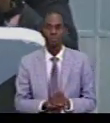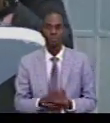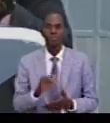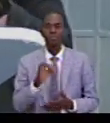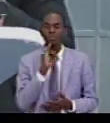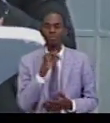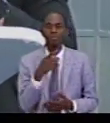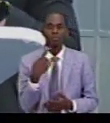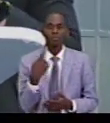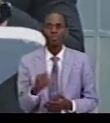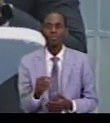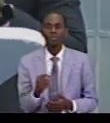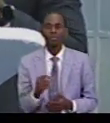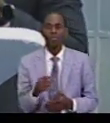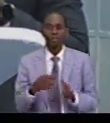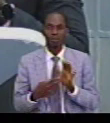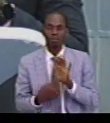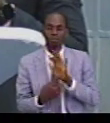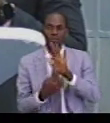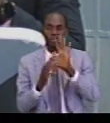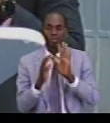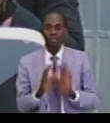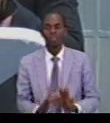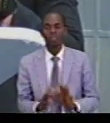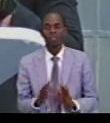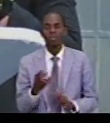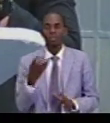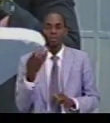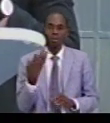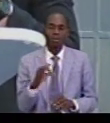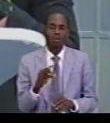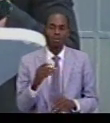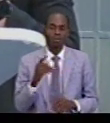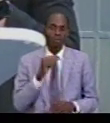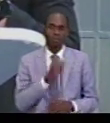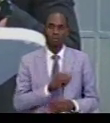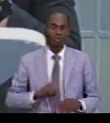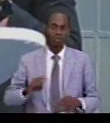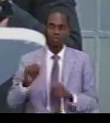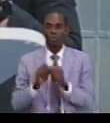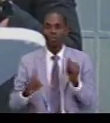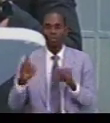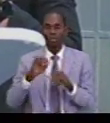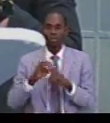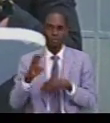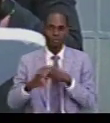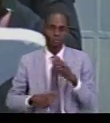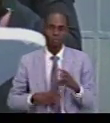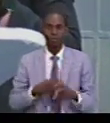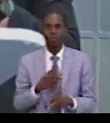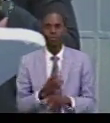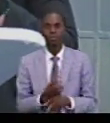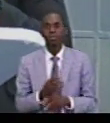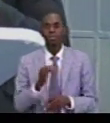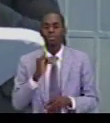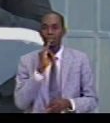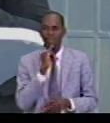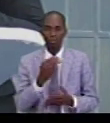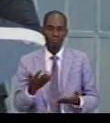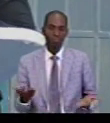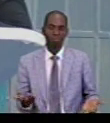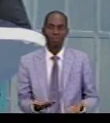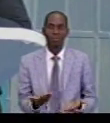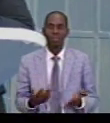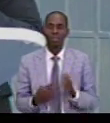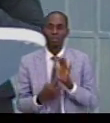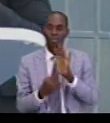is represented. En Europe, aux États-Unis, en Afrique, en Asie, ils sont représentés. In Europe, in America,